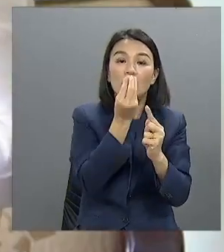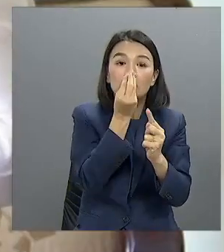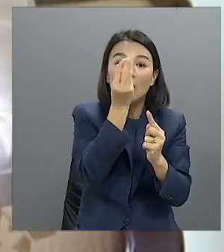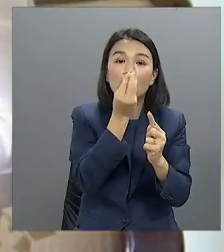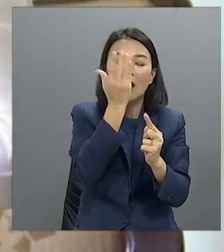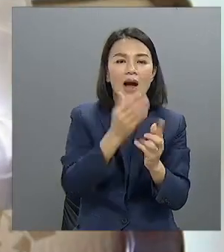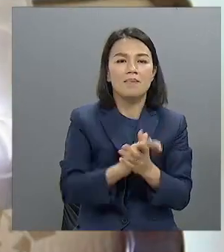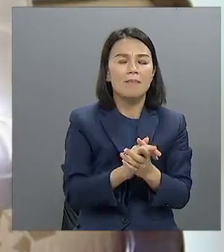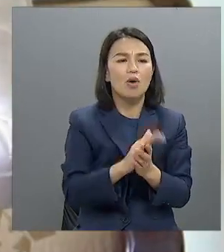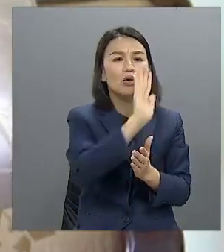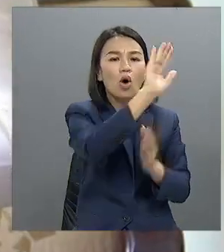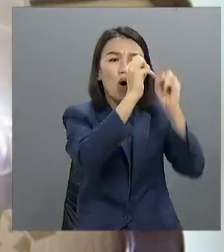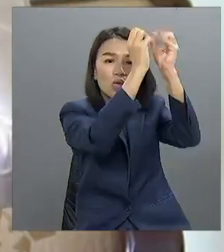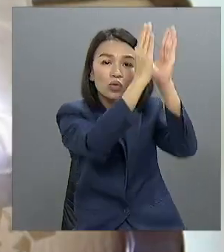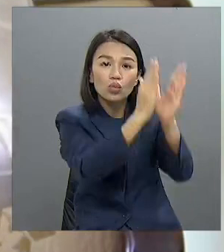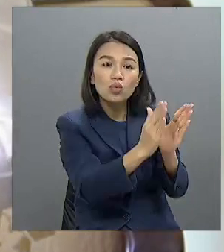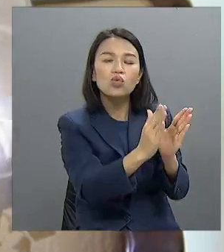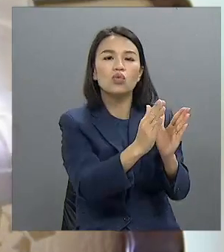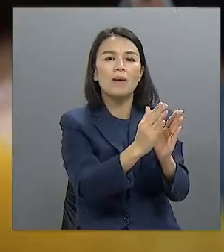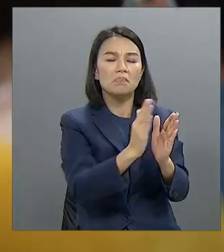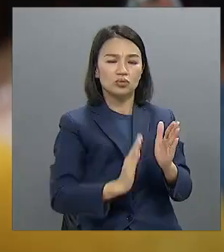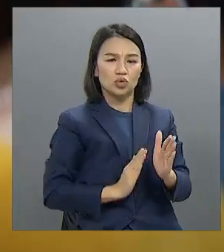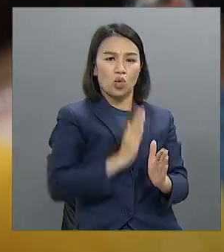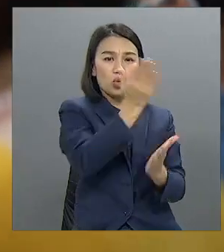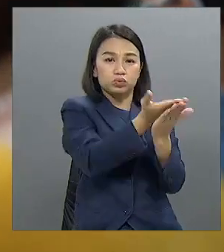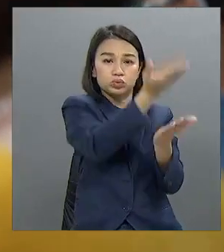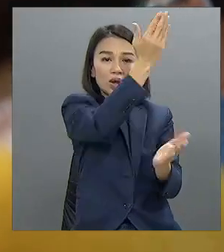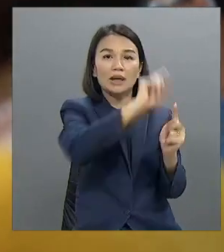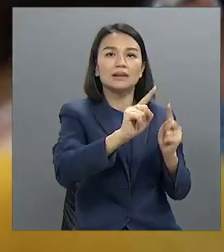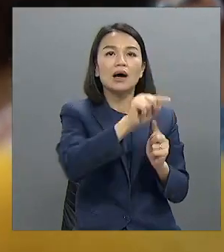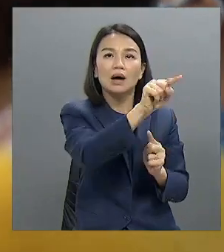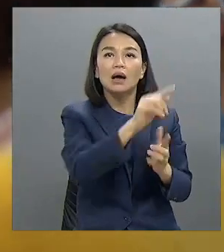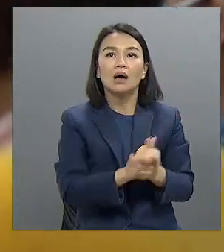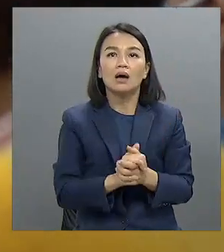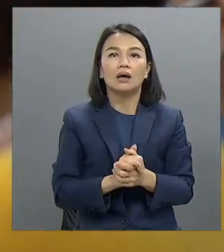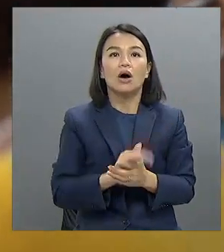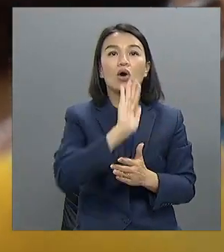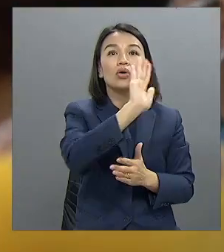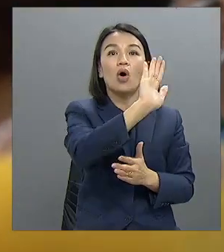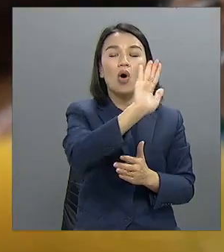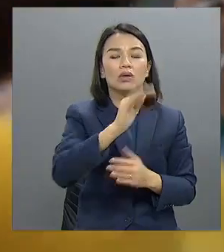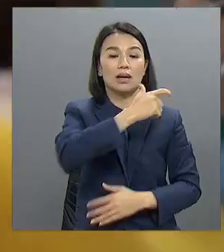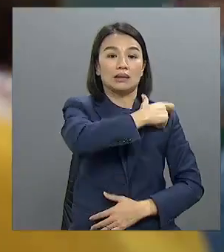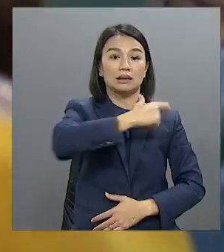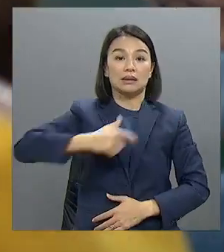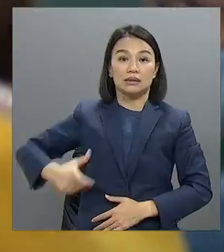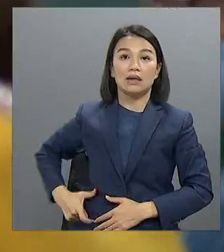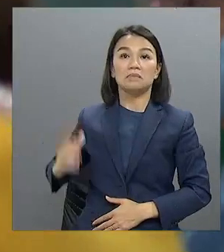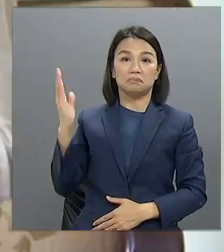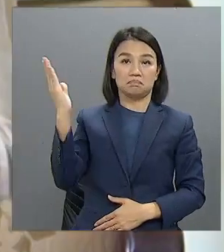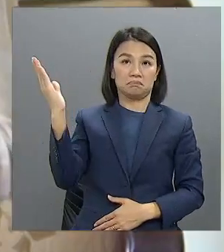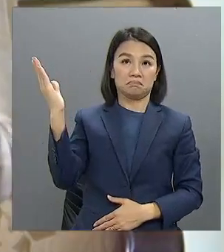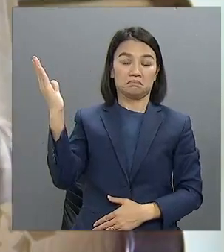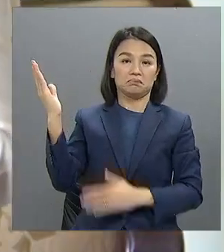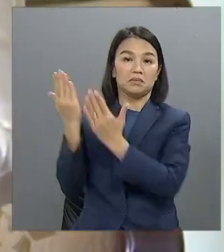ที่มีปรากฏนะที่แบบว่ามันมีการบันทึกไว้คือเจ้าจอมประดับระดับนั้นท่านได้นำดอกจำปา